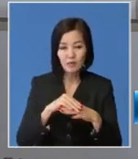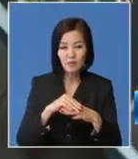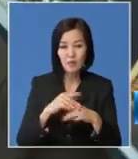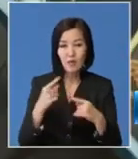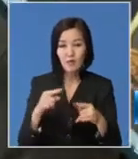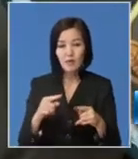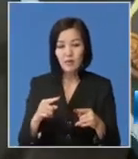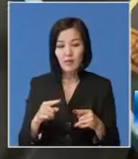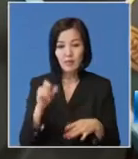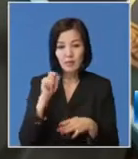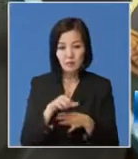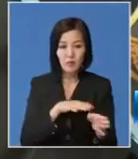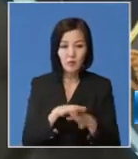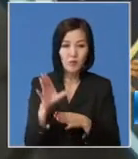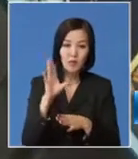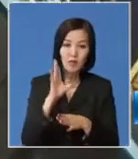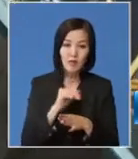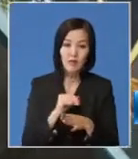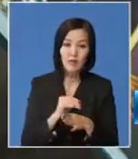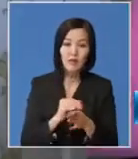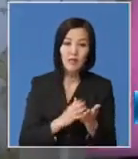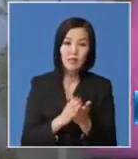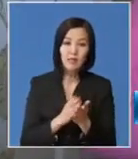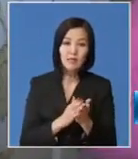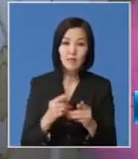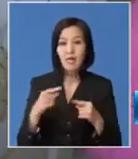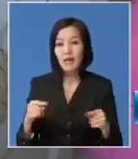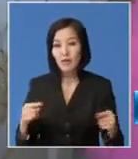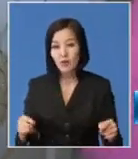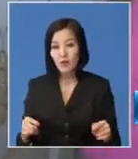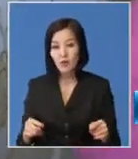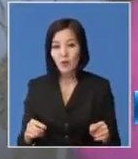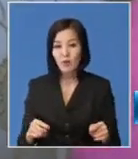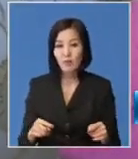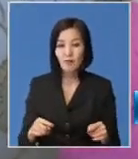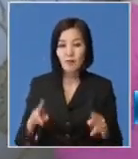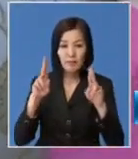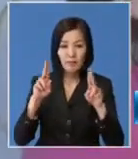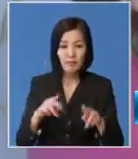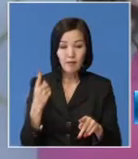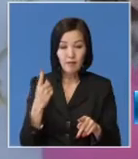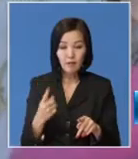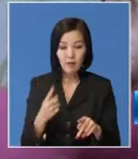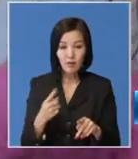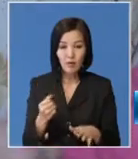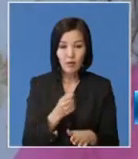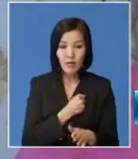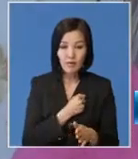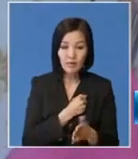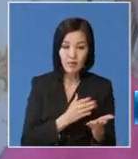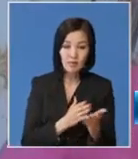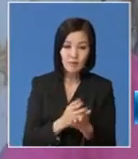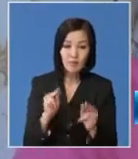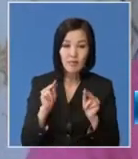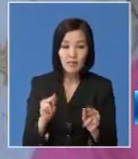кетеді. Отбасы мүшелерінің қызмет орындарымен шені әртүрлі болғанымен ұстанатын қағидасы ортақ. Әскери қызметке